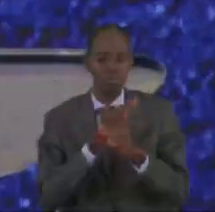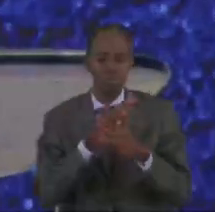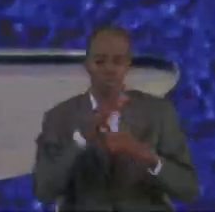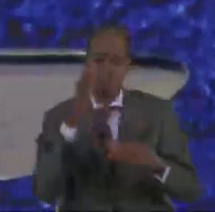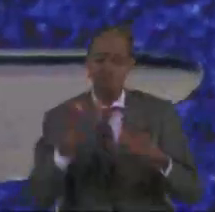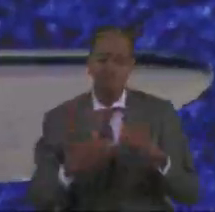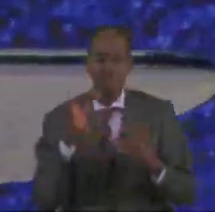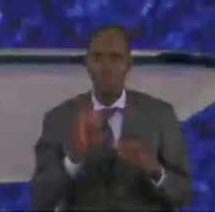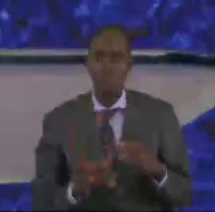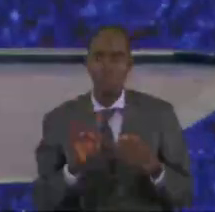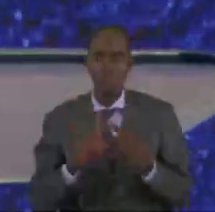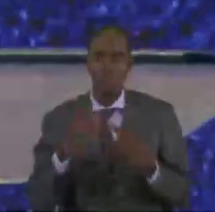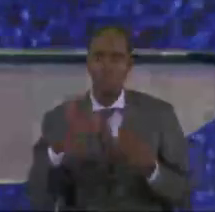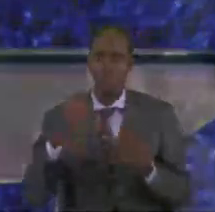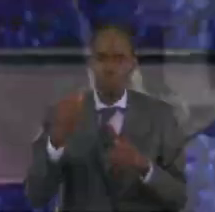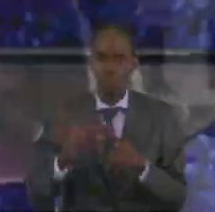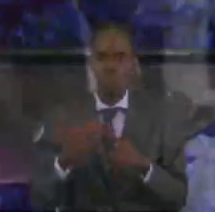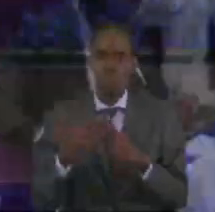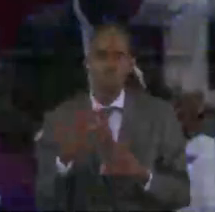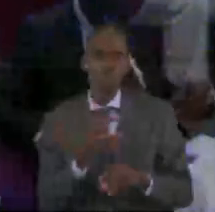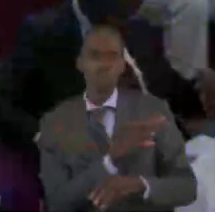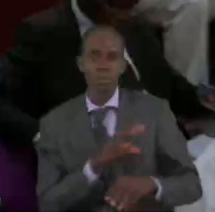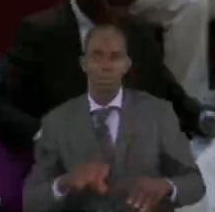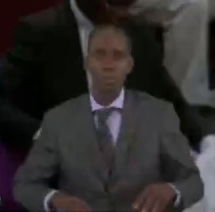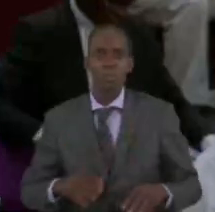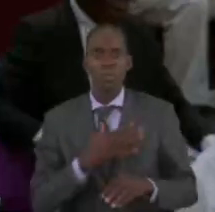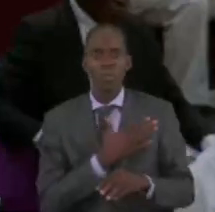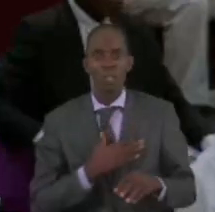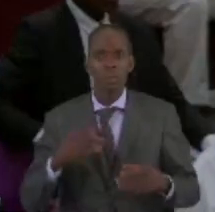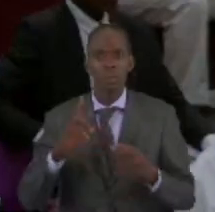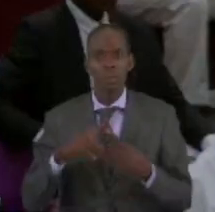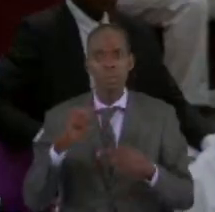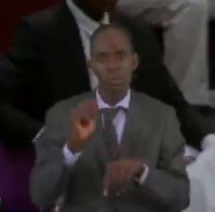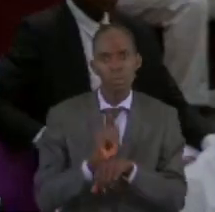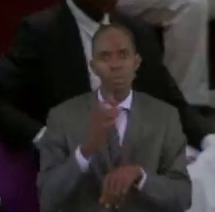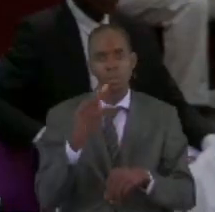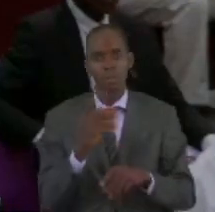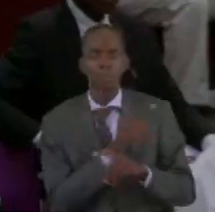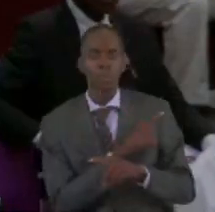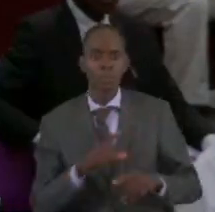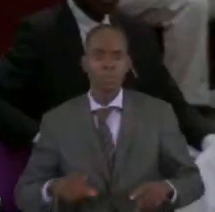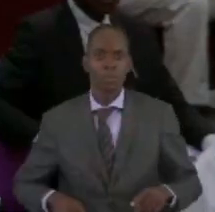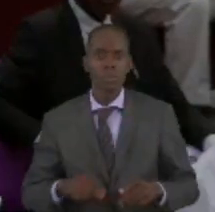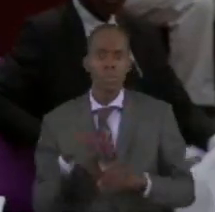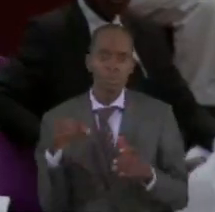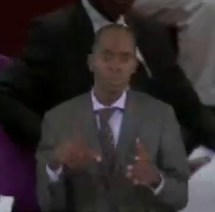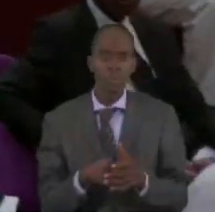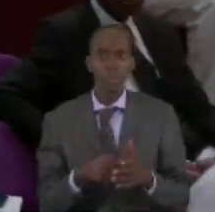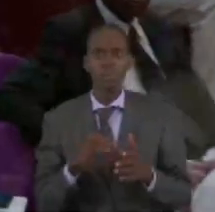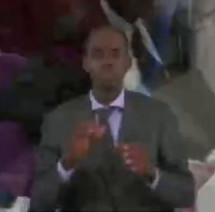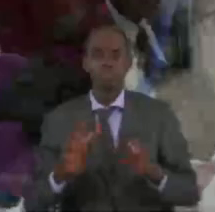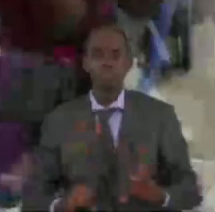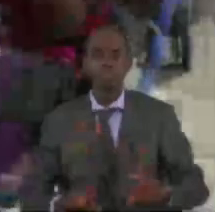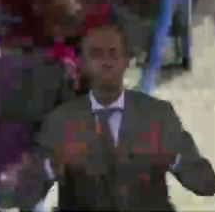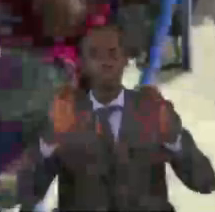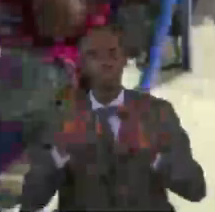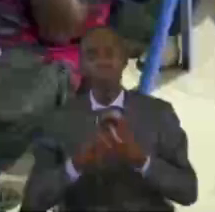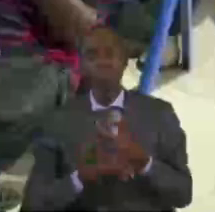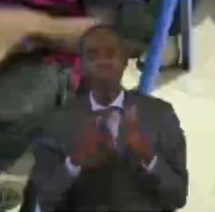se consacrer, pour se donner totalement à la parole de Christ et à l'œuvre du Seigneur. Alors cette